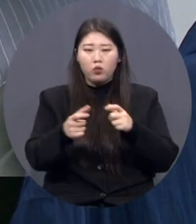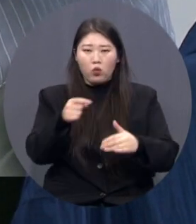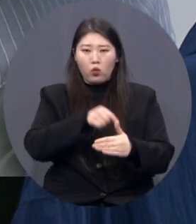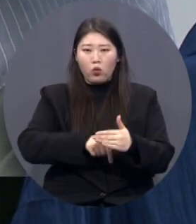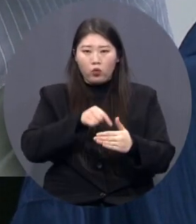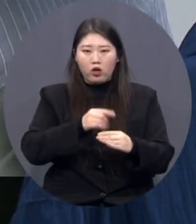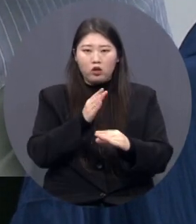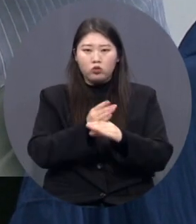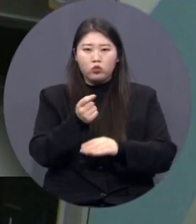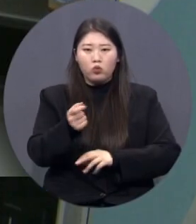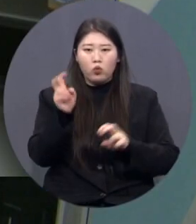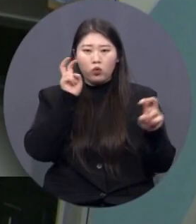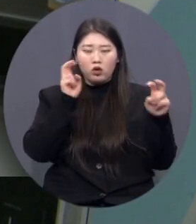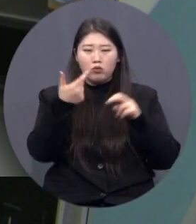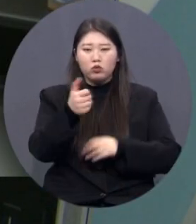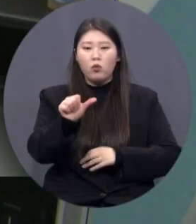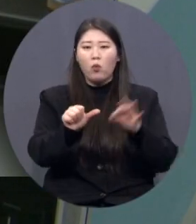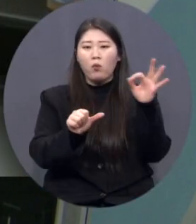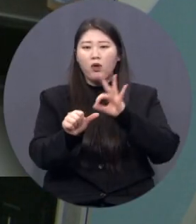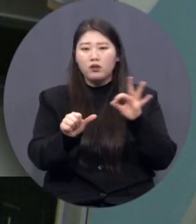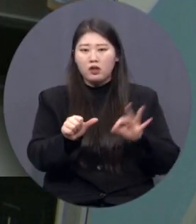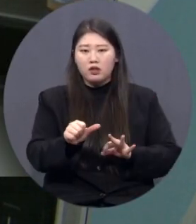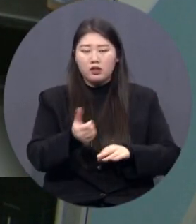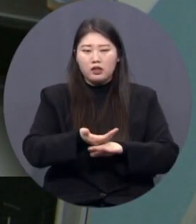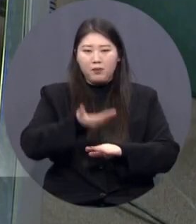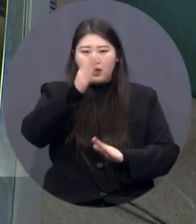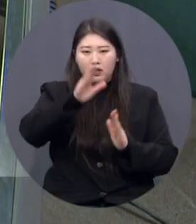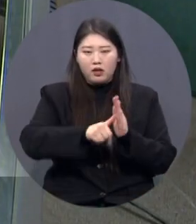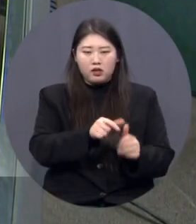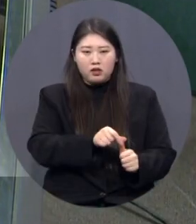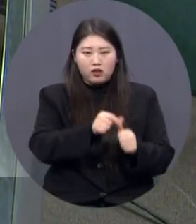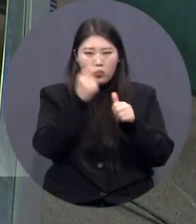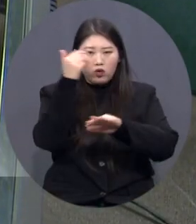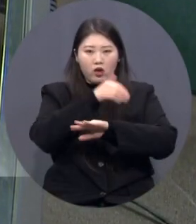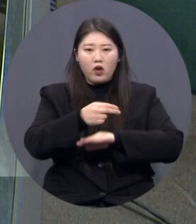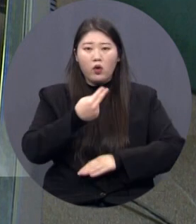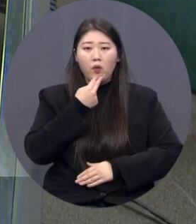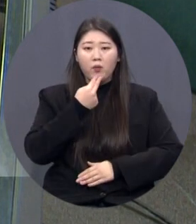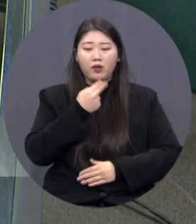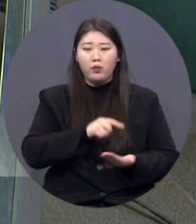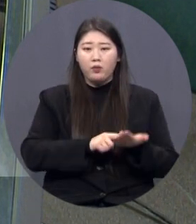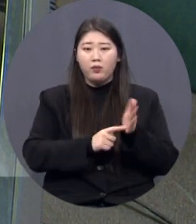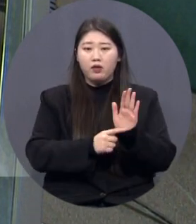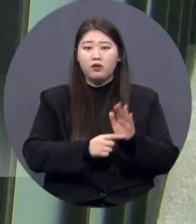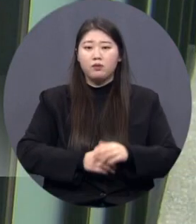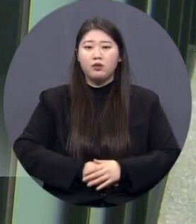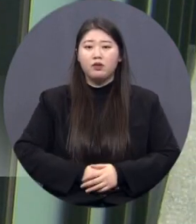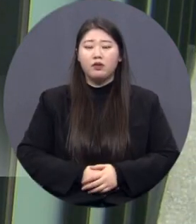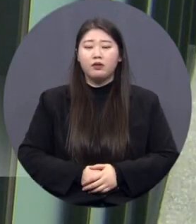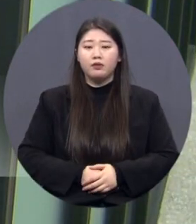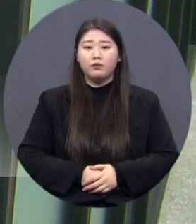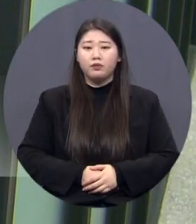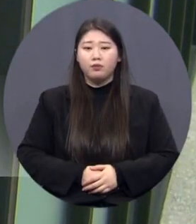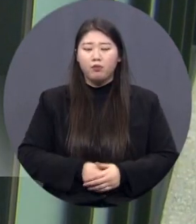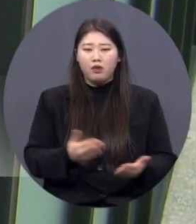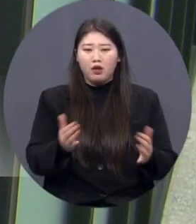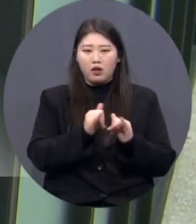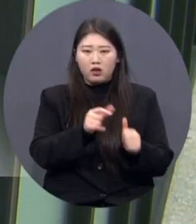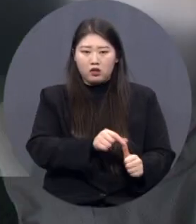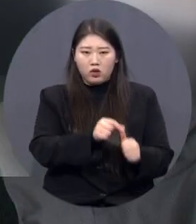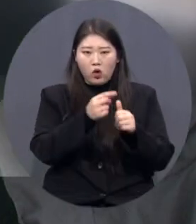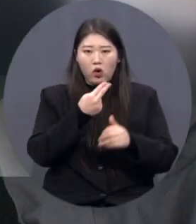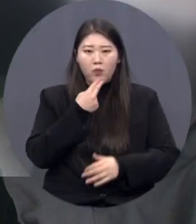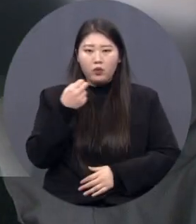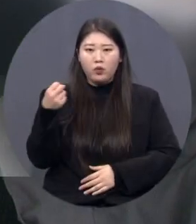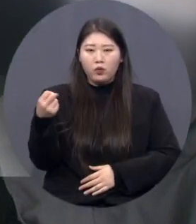중소기업 65% 상반기 인력 채용 계획이 없다고 응답했습니다 인력 채용이 없거나